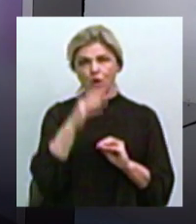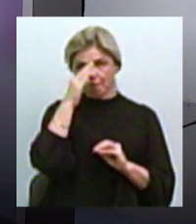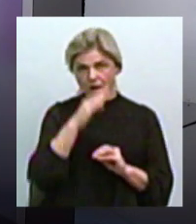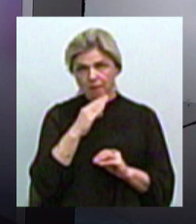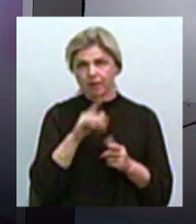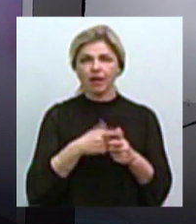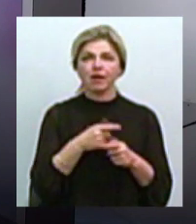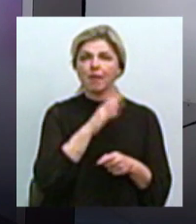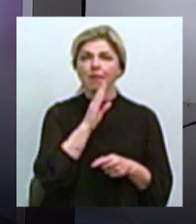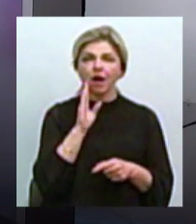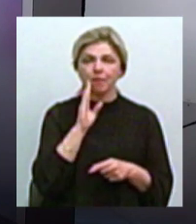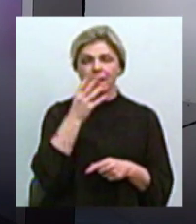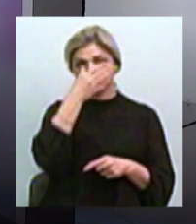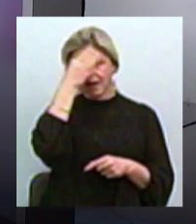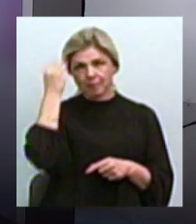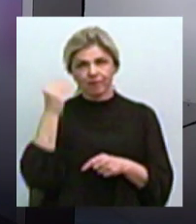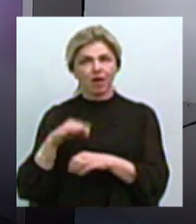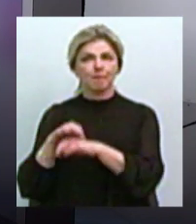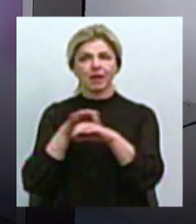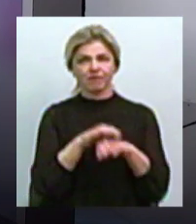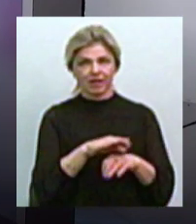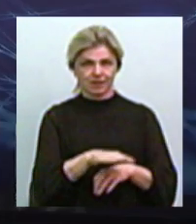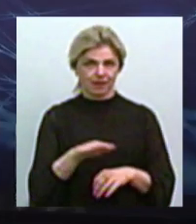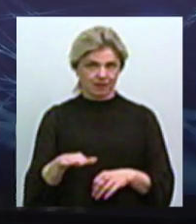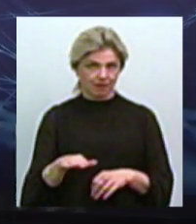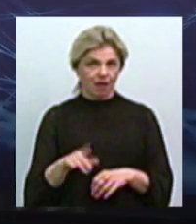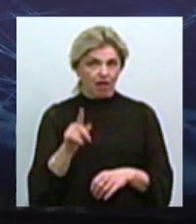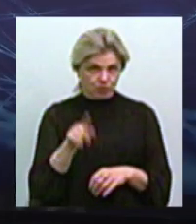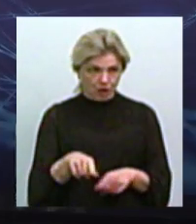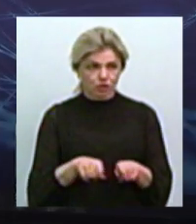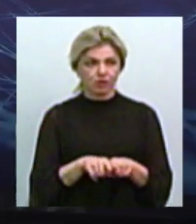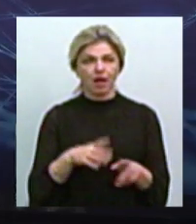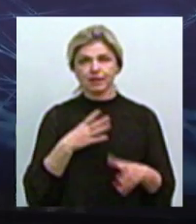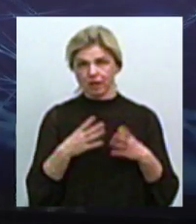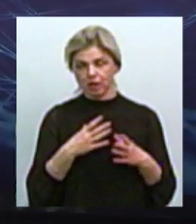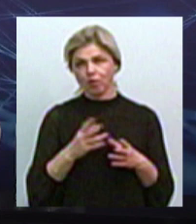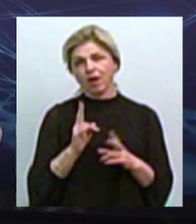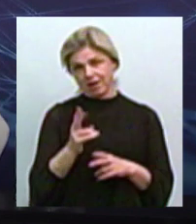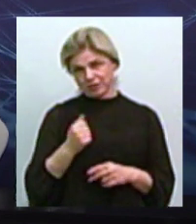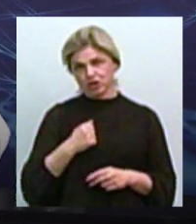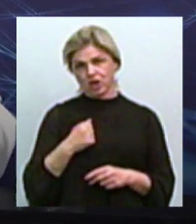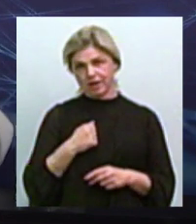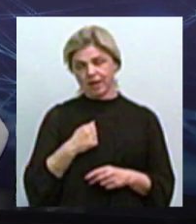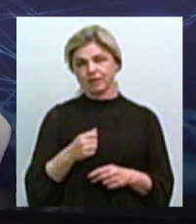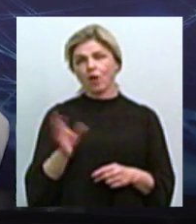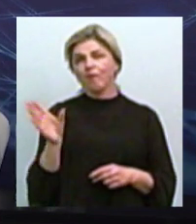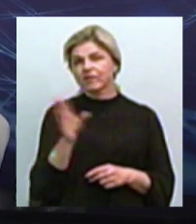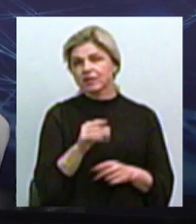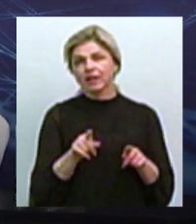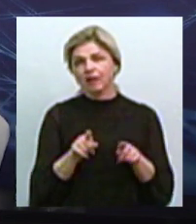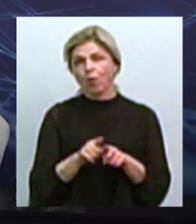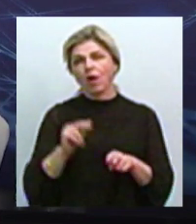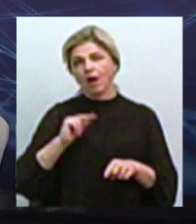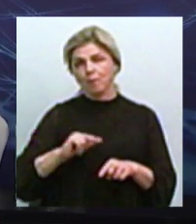папа забывают иногда приводить детей на тренировки. Ну, к сожалению, да, у всех такой, видимо, рабочий там